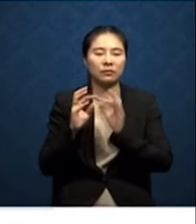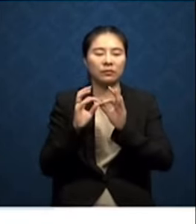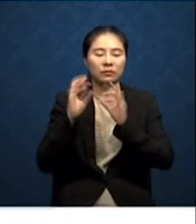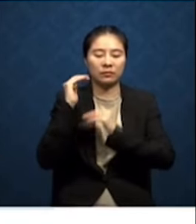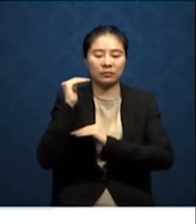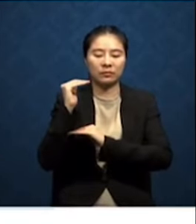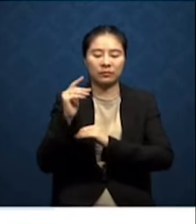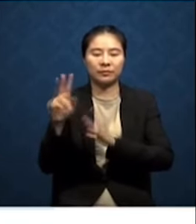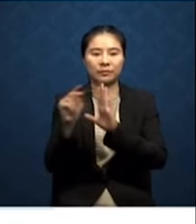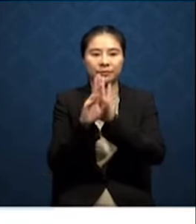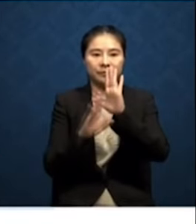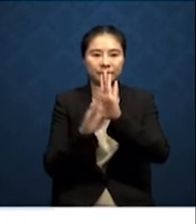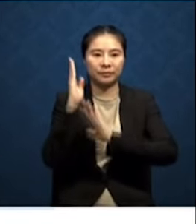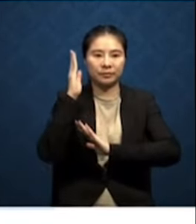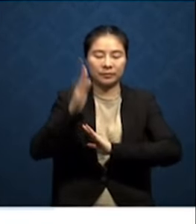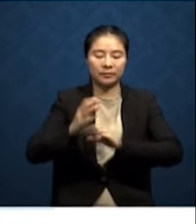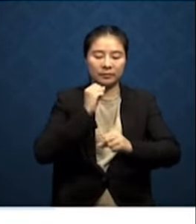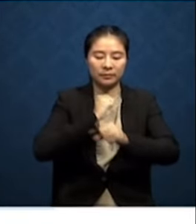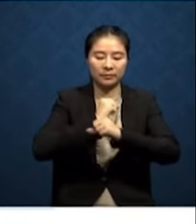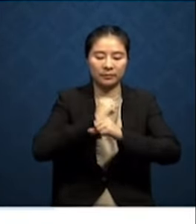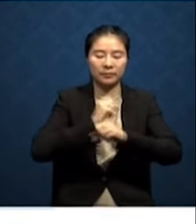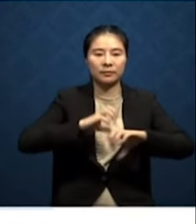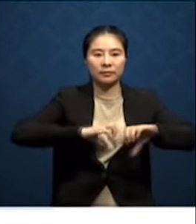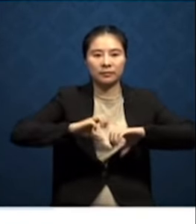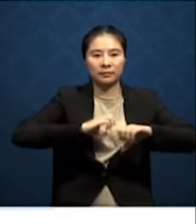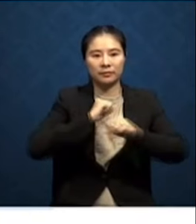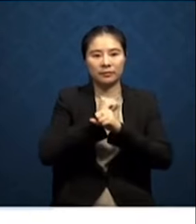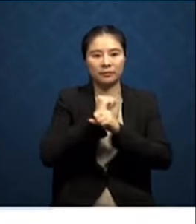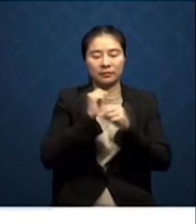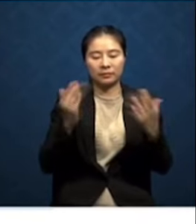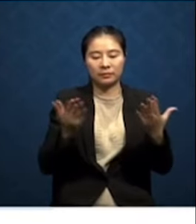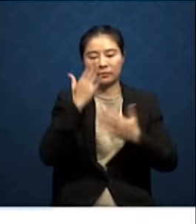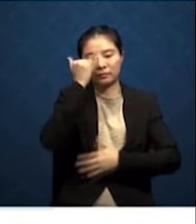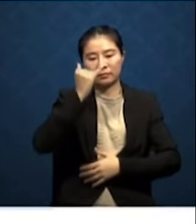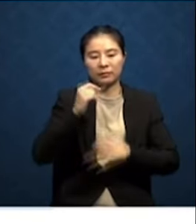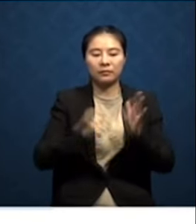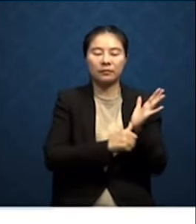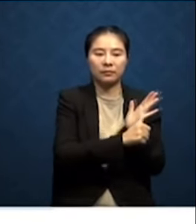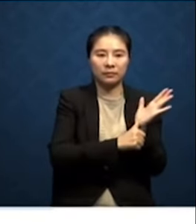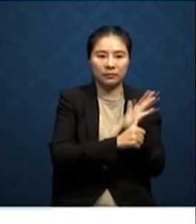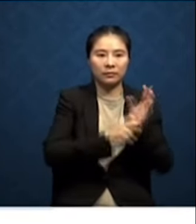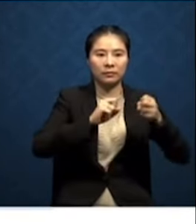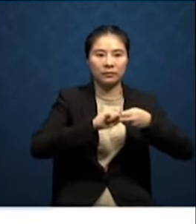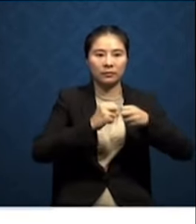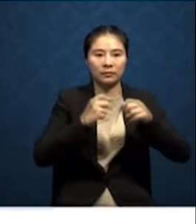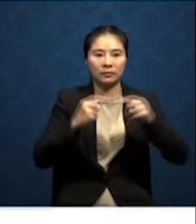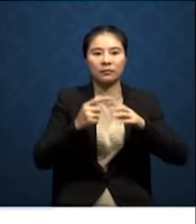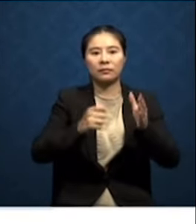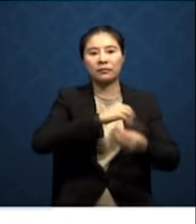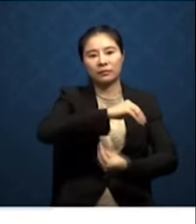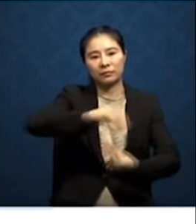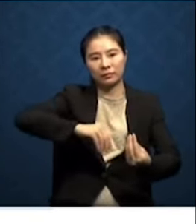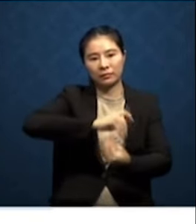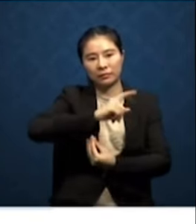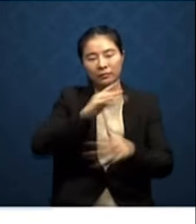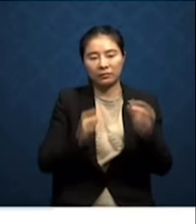นโยบายได้ว่าในอนาคตเราจะบริหารจัดการอย่างไรเพื่อแก้ไขปัญหาทั้งเรื่องของเศรษฐกิจทั้งเรื่องของความเหลื่อมล้ำ